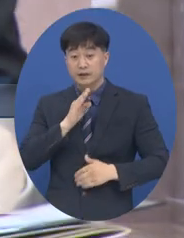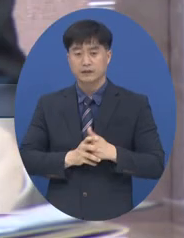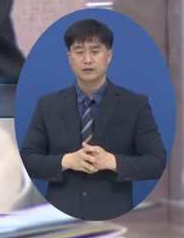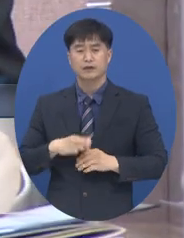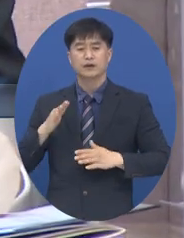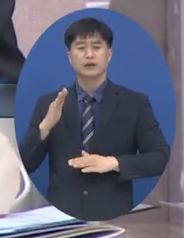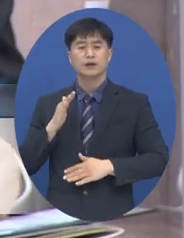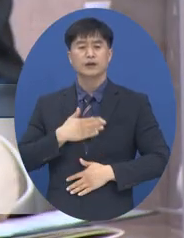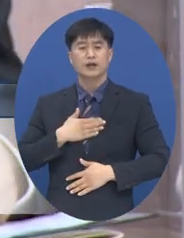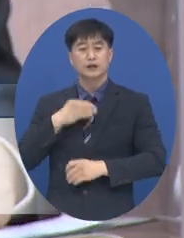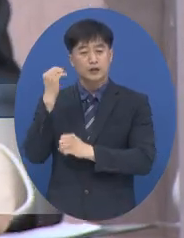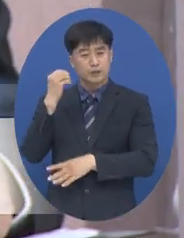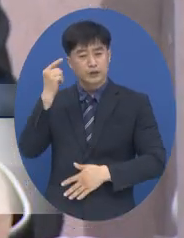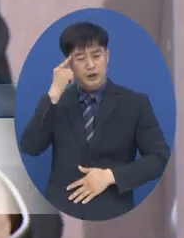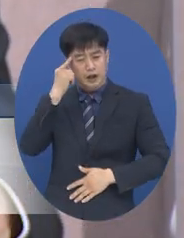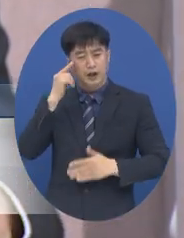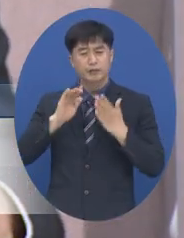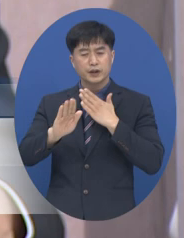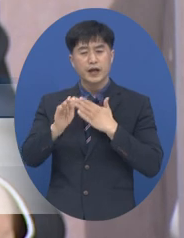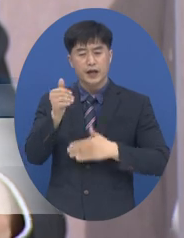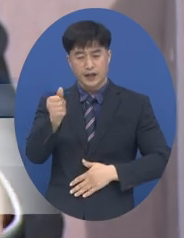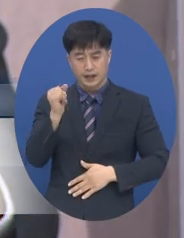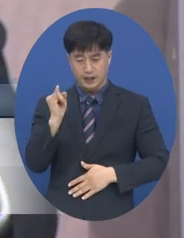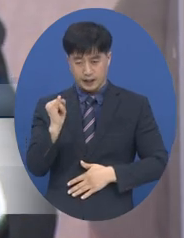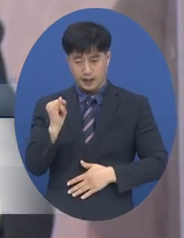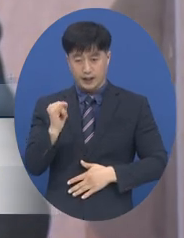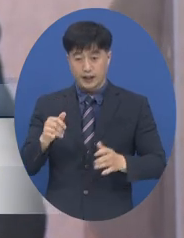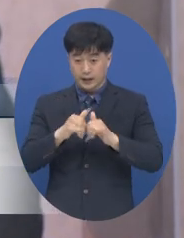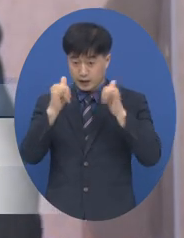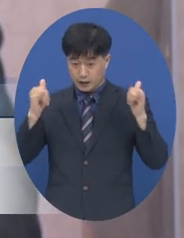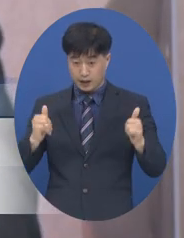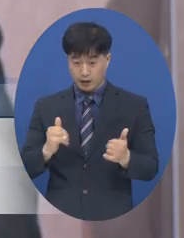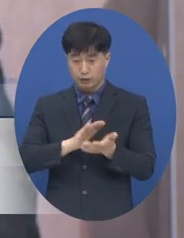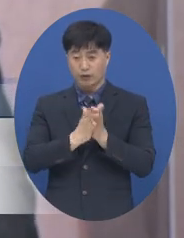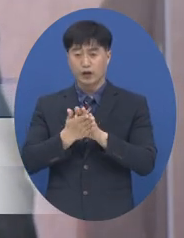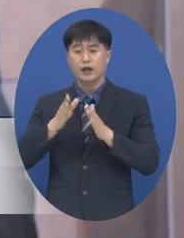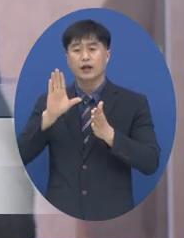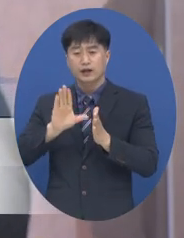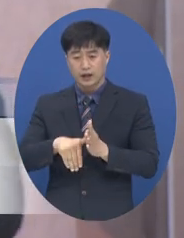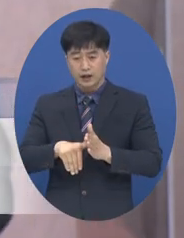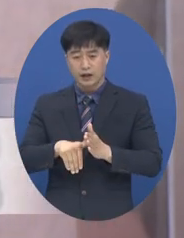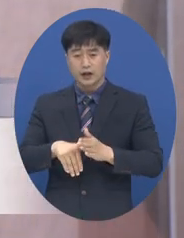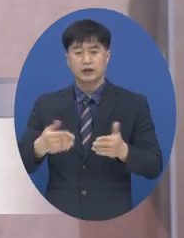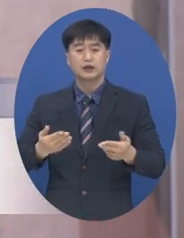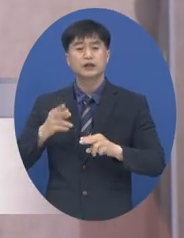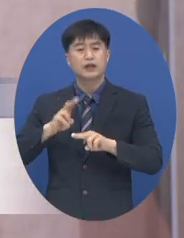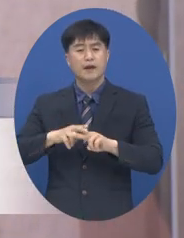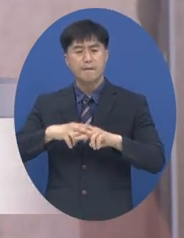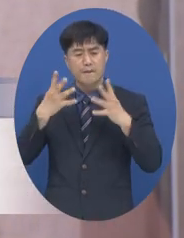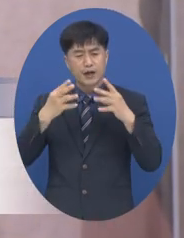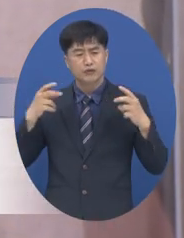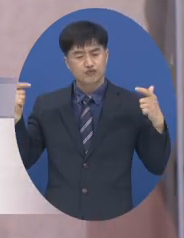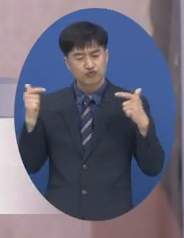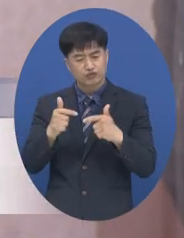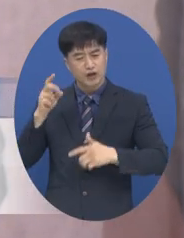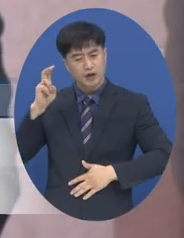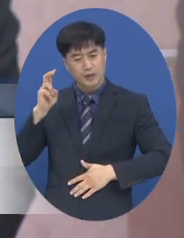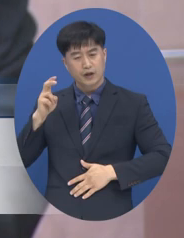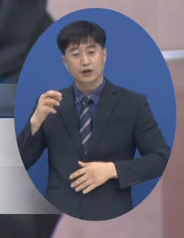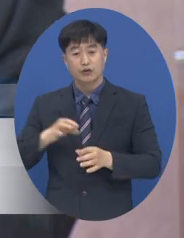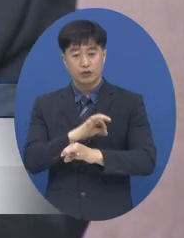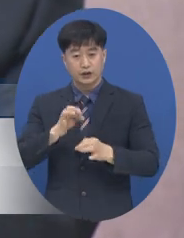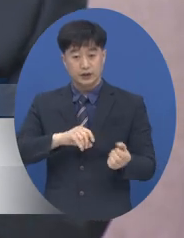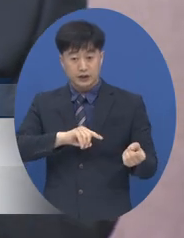저의 기본적인 신념은 미래의 이제 그 인공지능 사회로 전환될 때 일자리가 많이 줄어들기 때문에